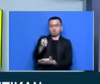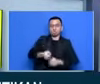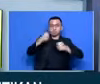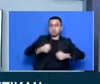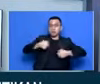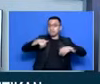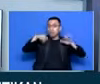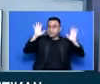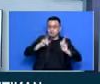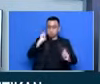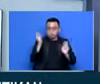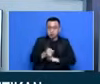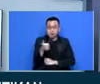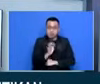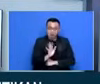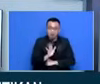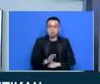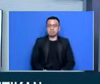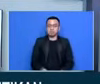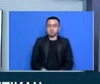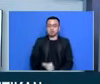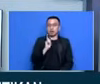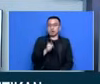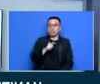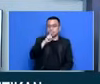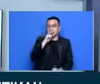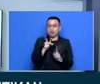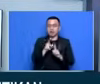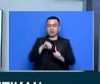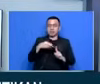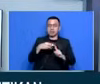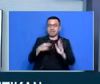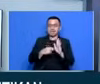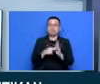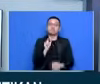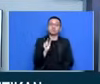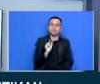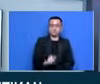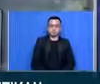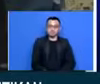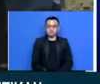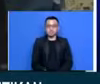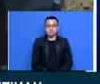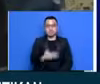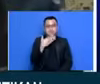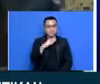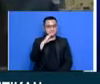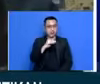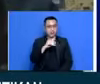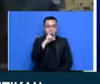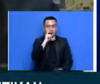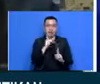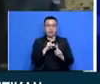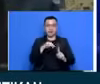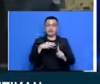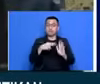Universitas Jenderal Sudirman Purwokerto Hibnu Nugroho yang sudah bergabung bersama kami di Kompas malam selamat malam Prof hipnu Terima